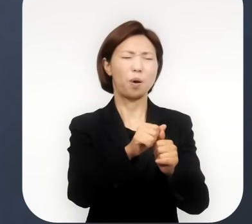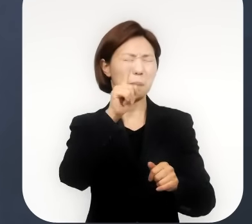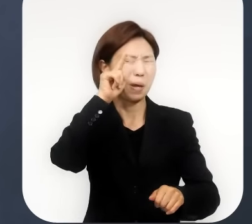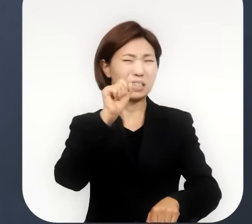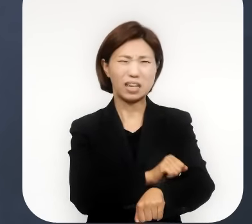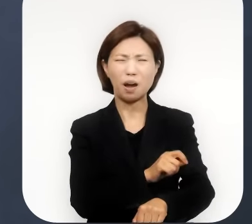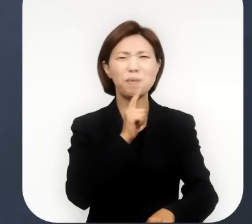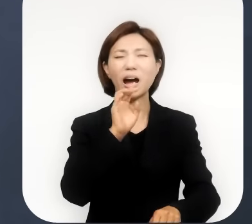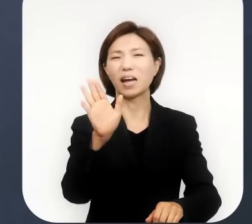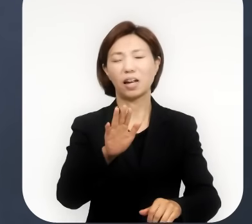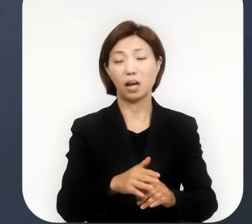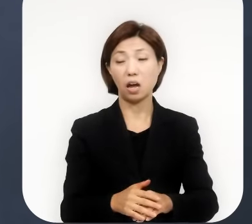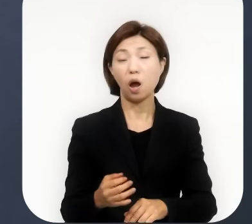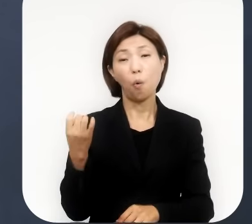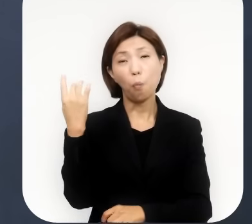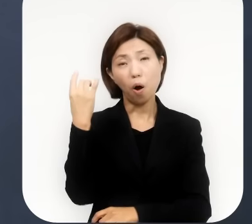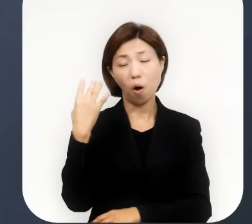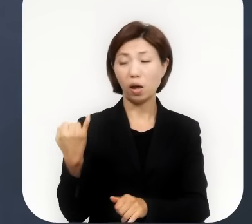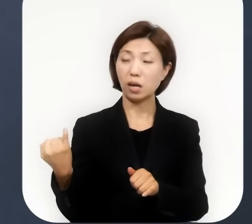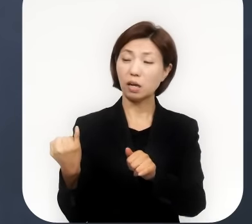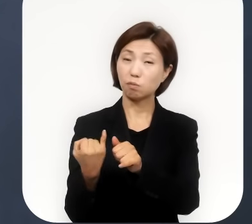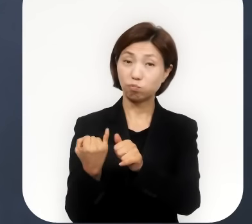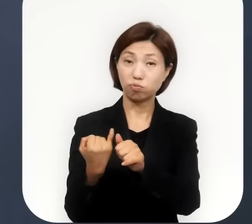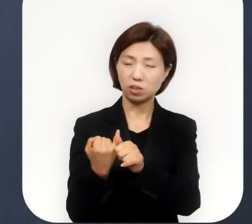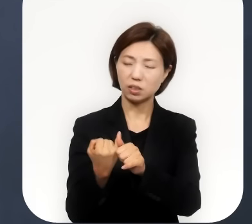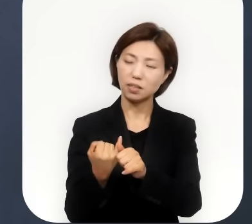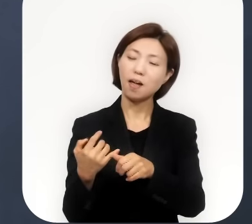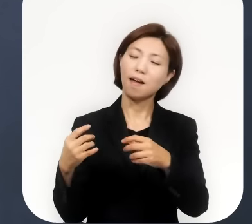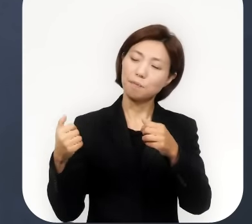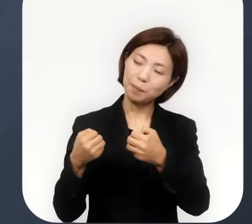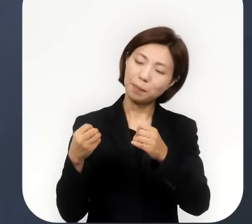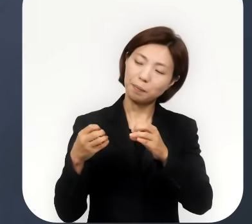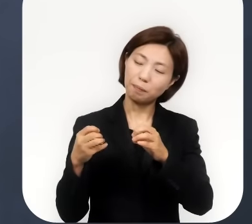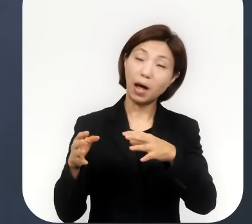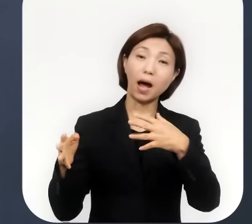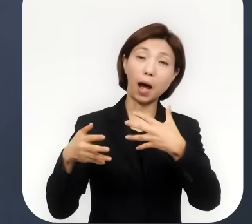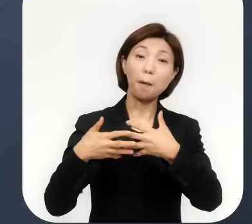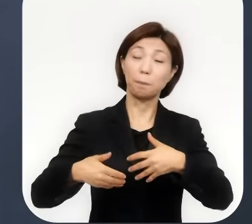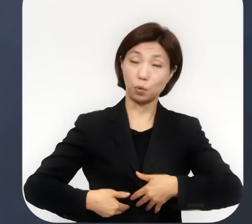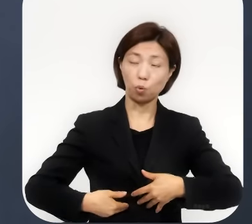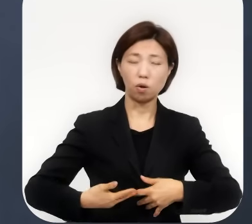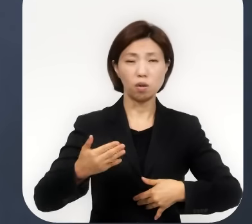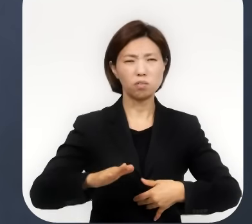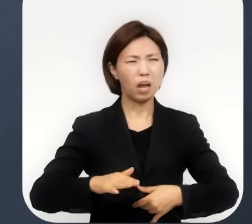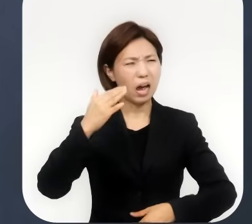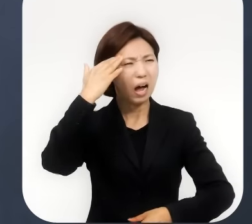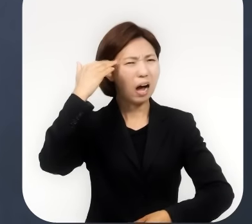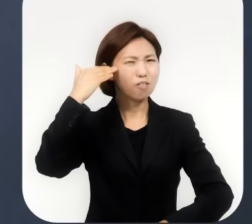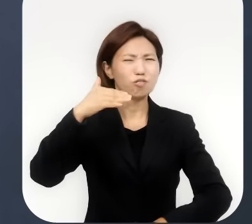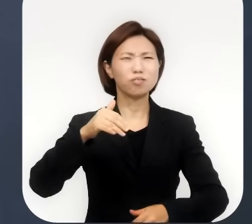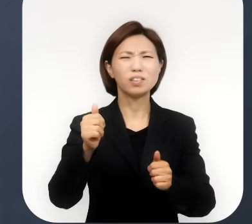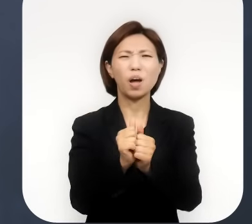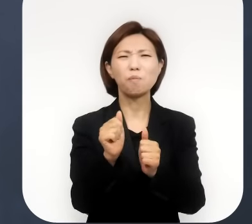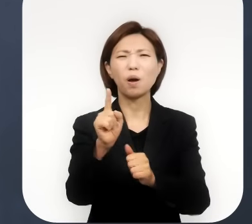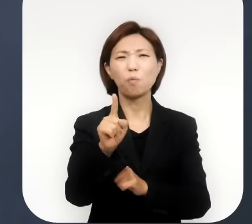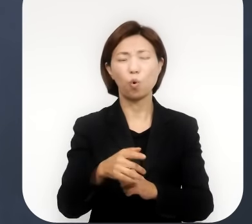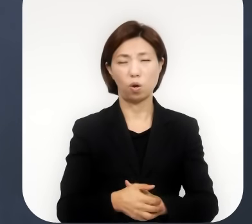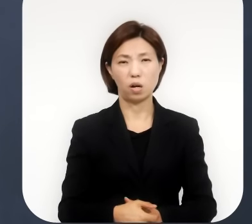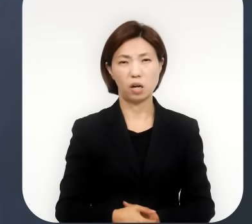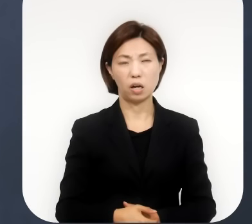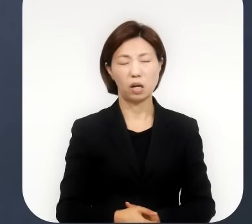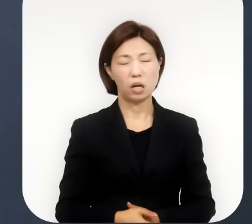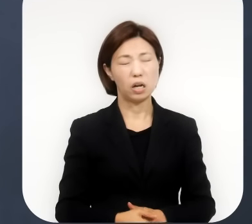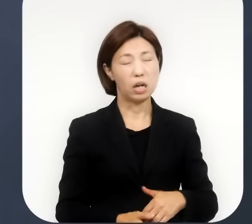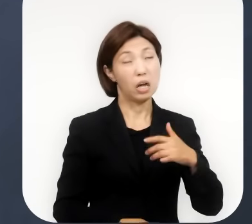건 아니에요 물론 이제 아니하고 합의해서 가야 되는데 근데 우리나라 남자 중에는 아직도 그